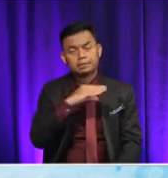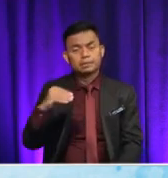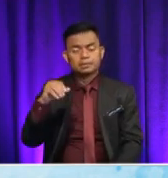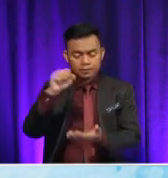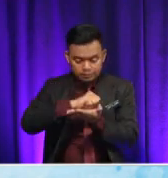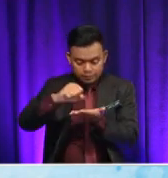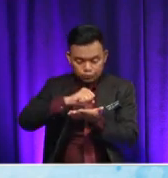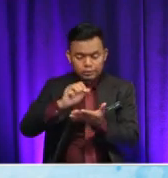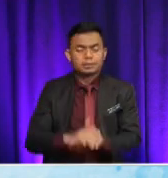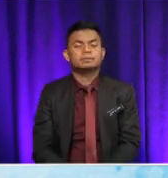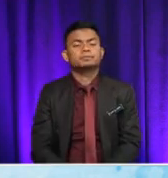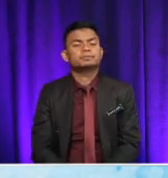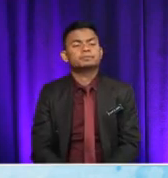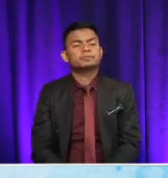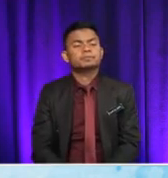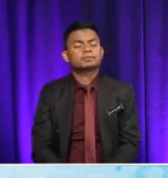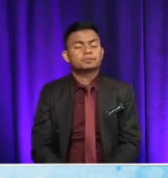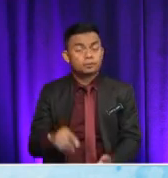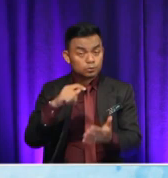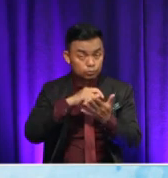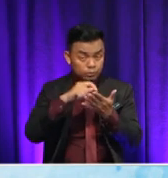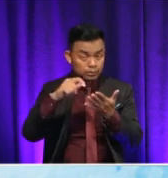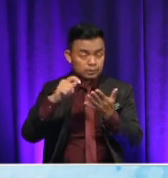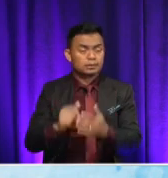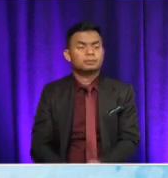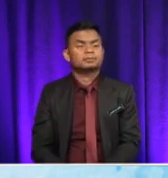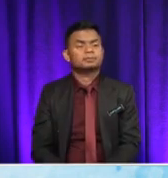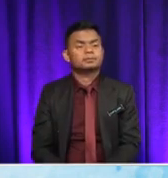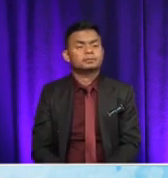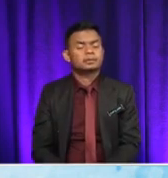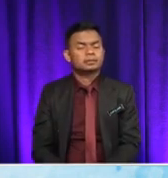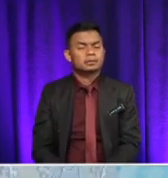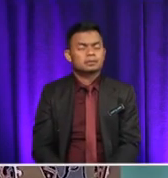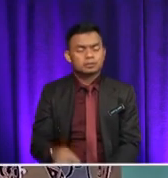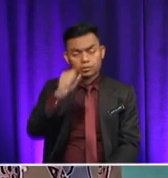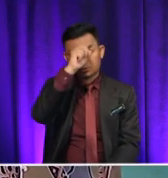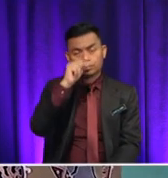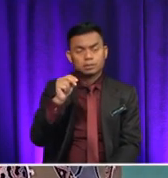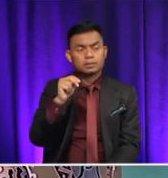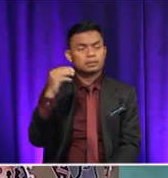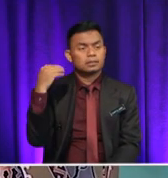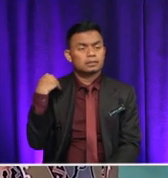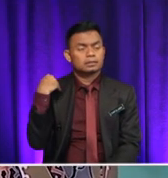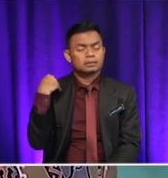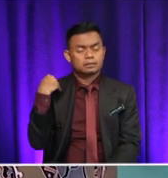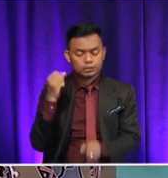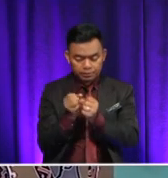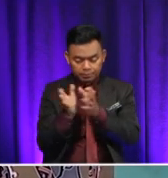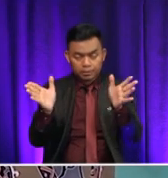sanitasi berikut bagi bakalan Air langsung soalnya ini ditambah dulu dalam jenis